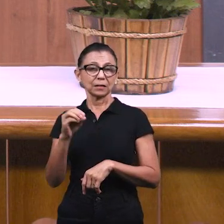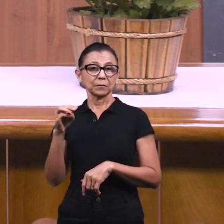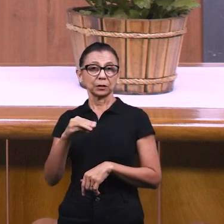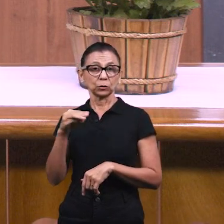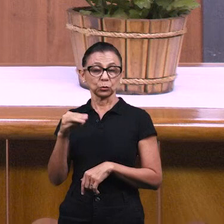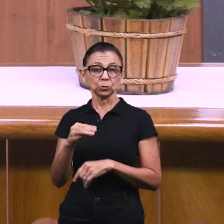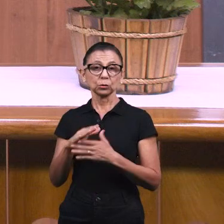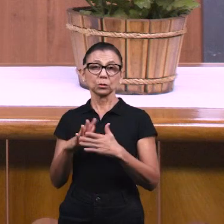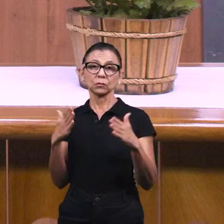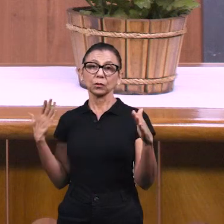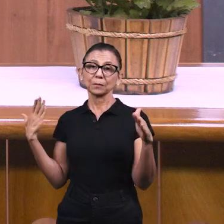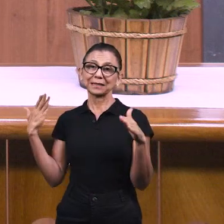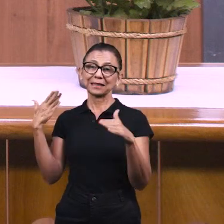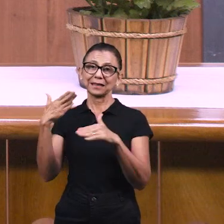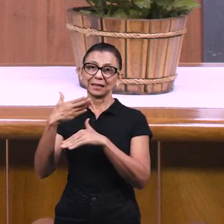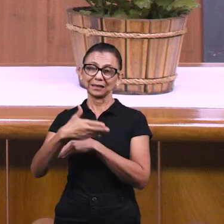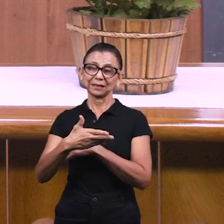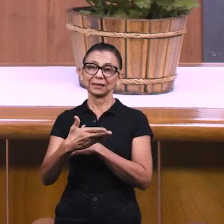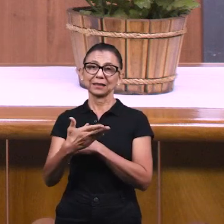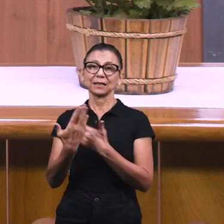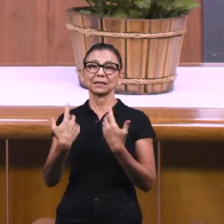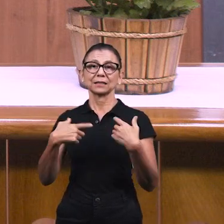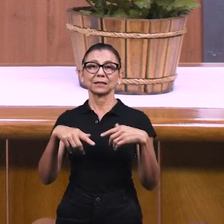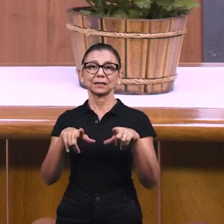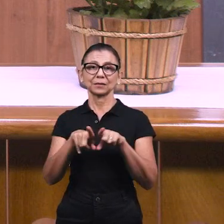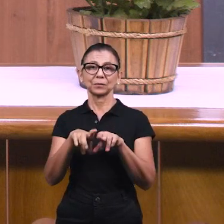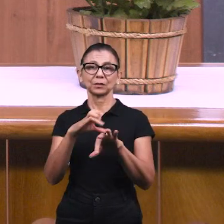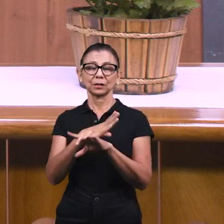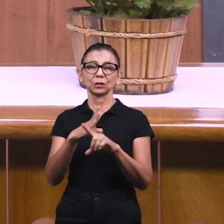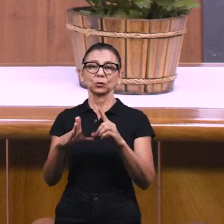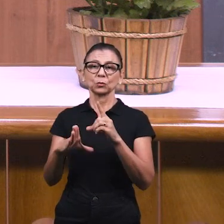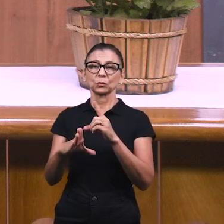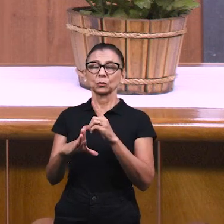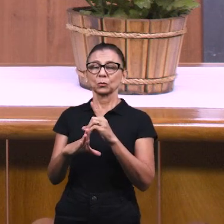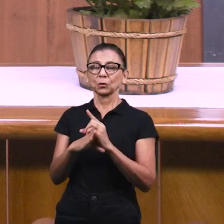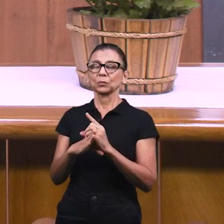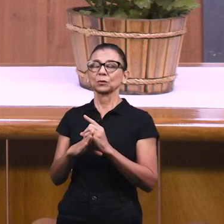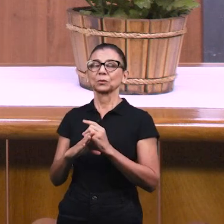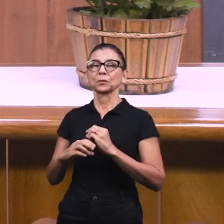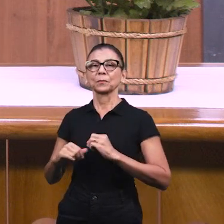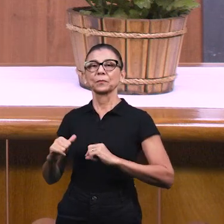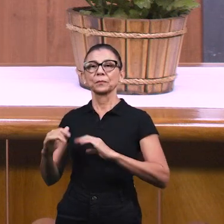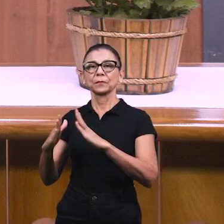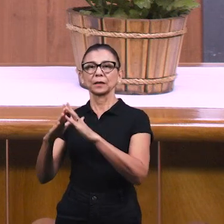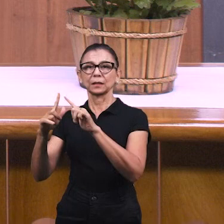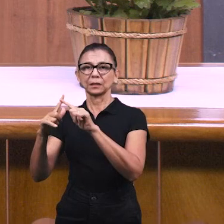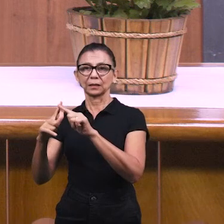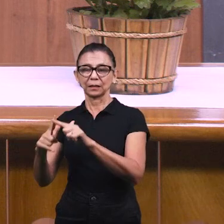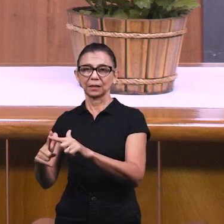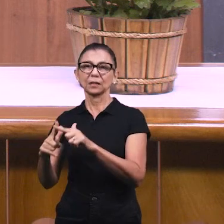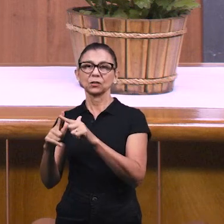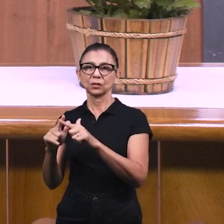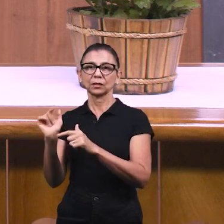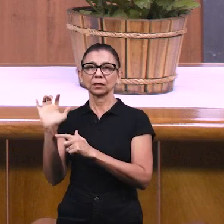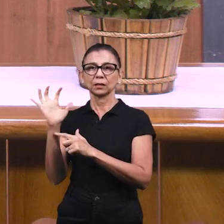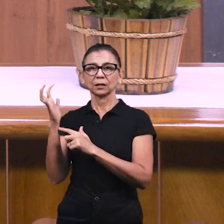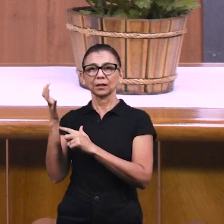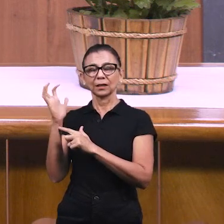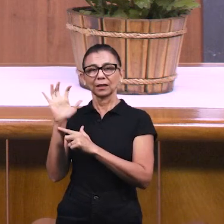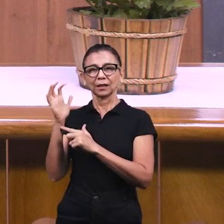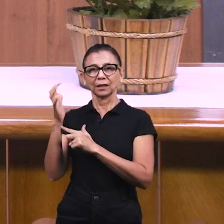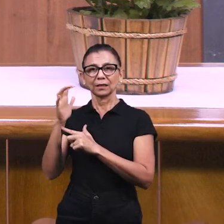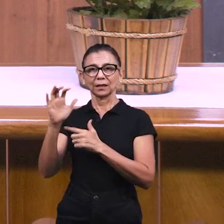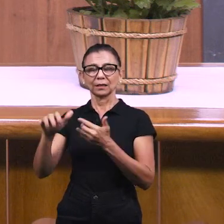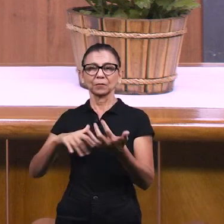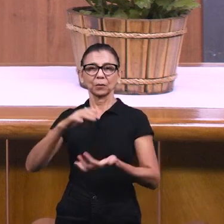en réseau. Nous allons participer d'un même culte. Dans nos églises, nous avons des systèmes de réception,